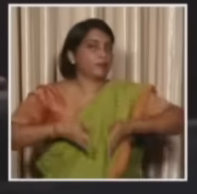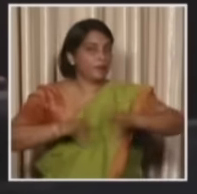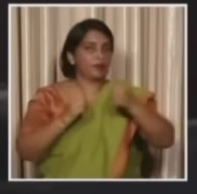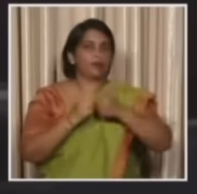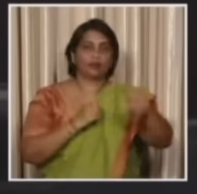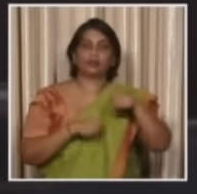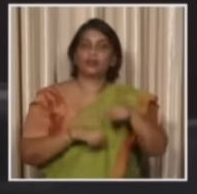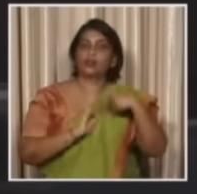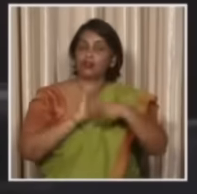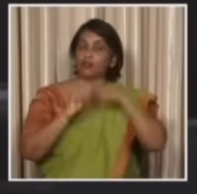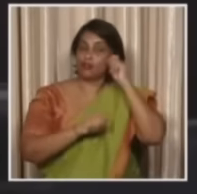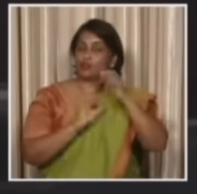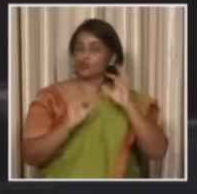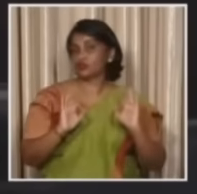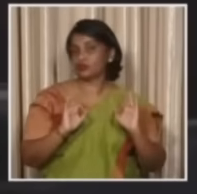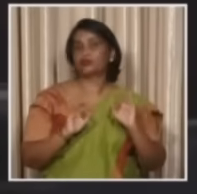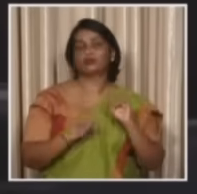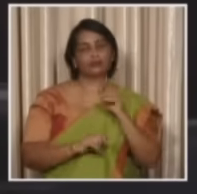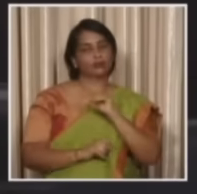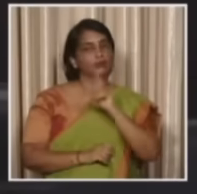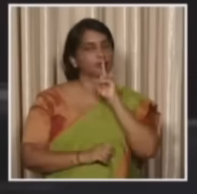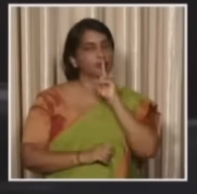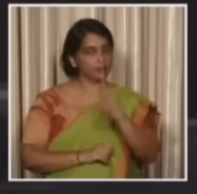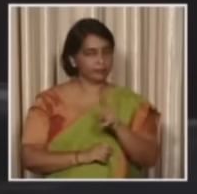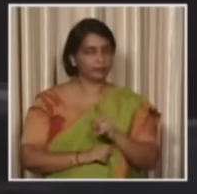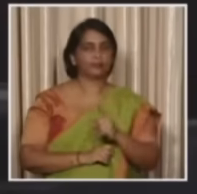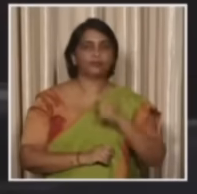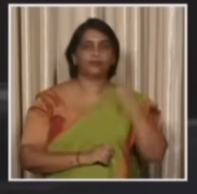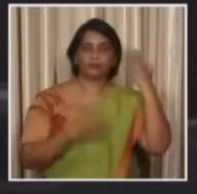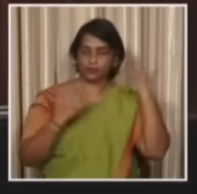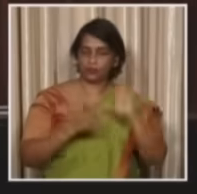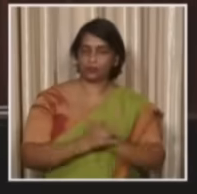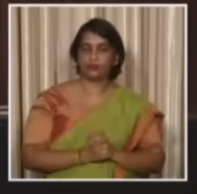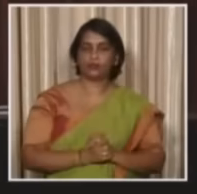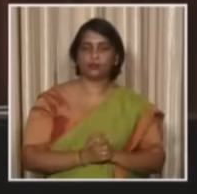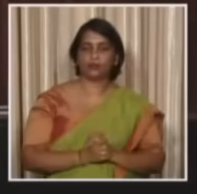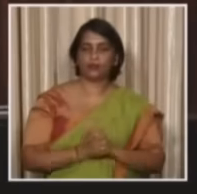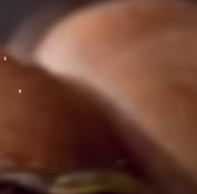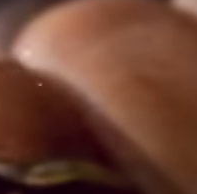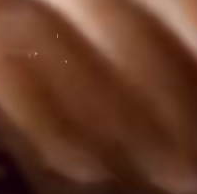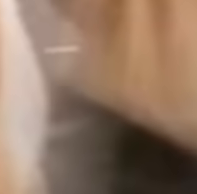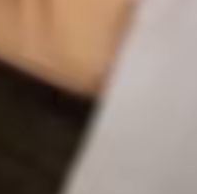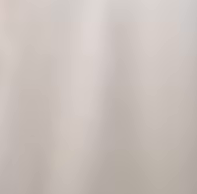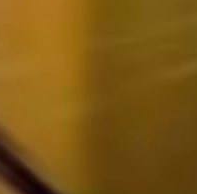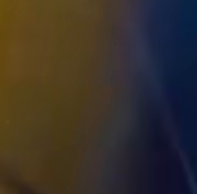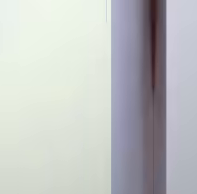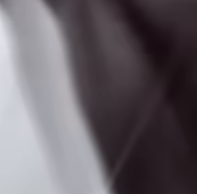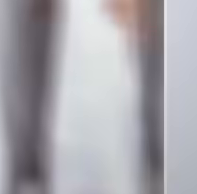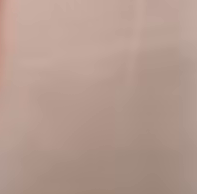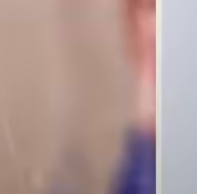තෝරගන්න මේ රටේ ජනතාව සූදානම් කියන එක අවධාරණය කරමින් මම නතර වෙනවා. බොහොම ස්තුතිමත්තුමා.